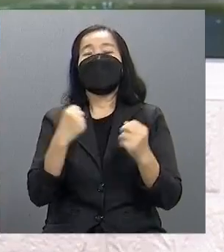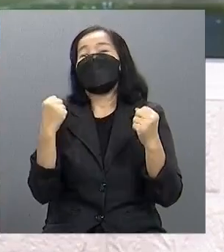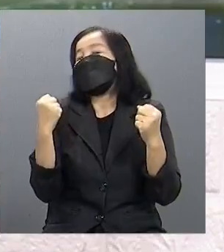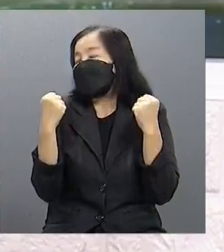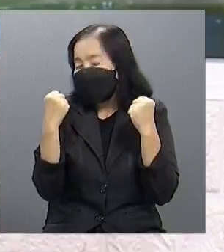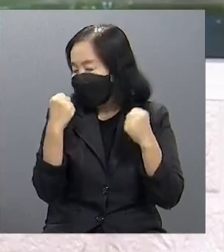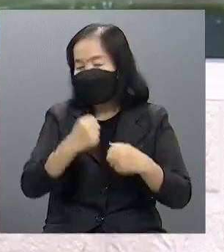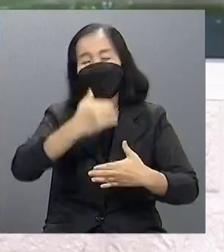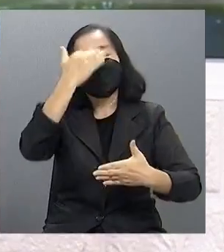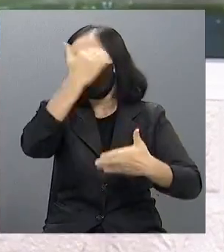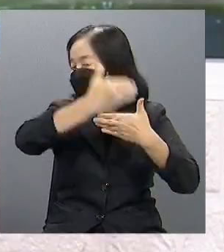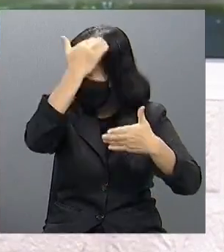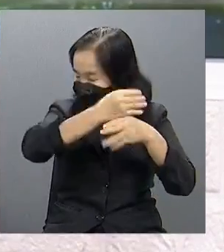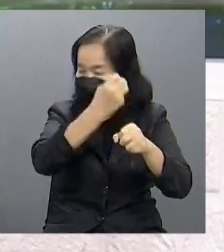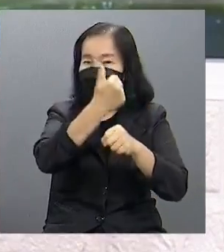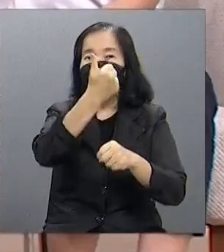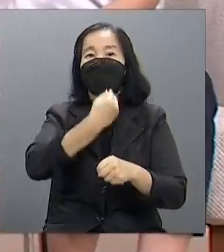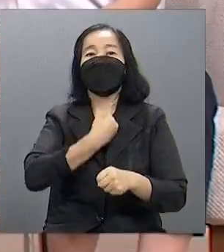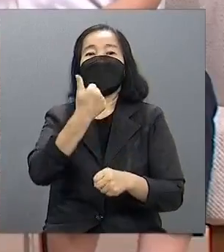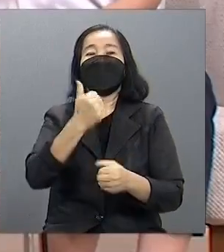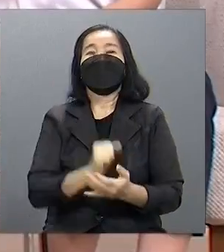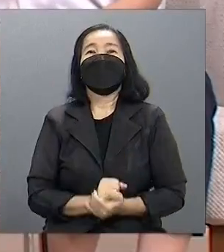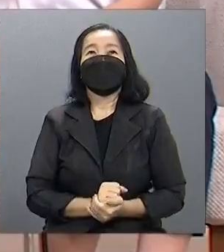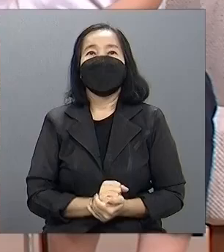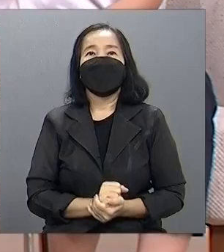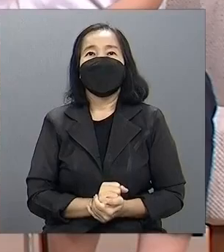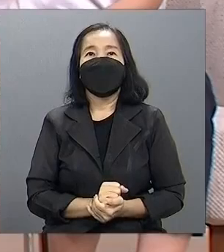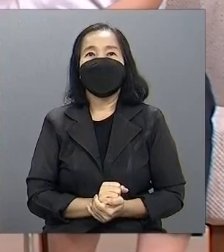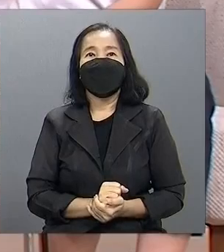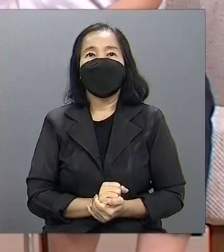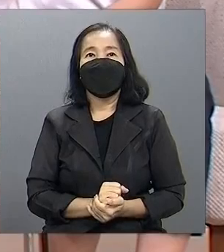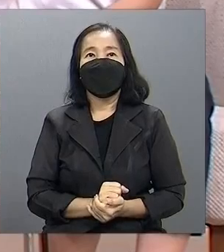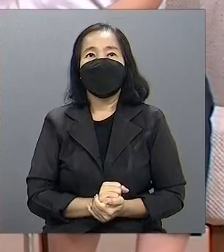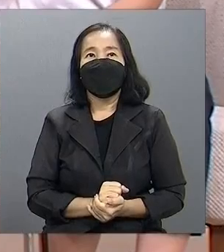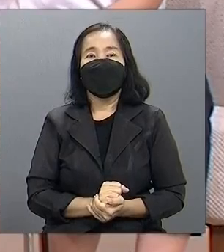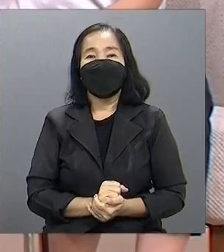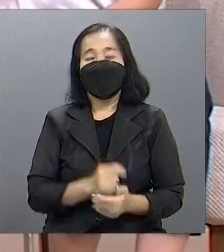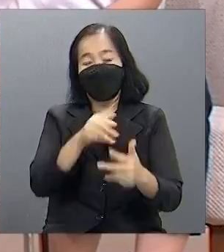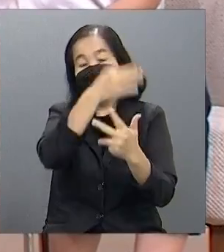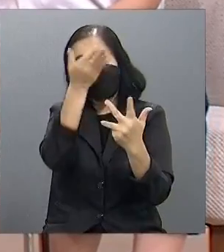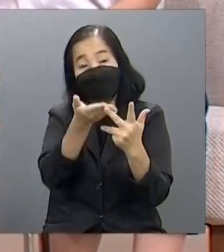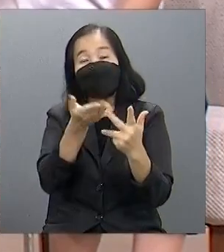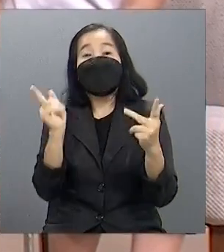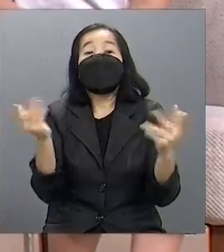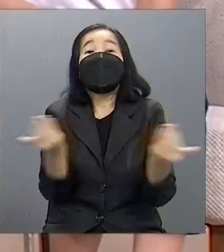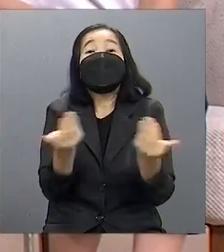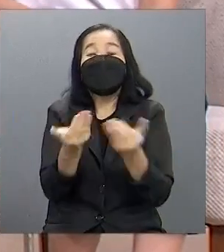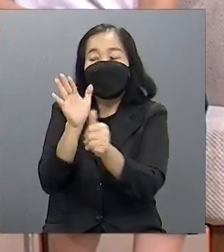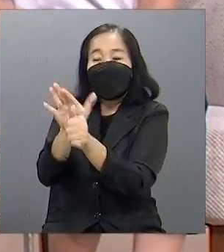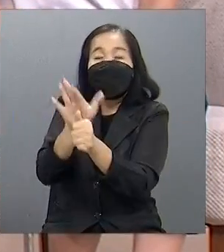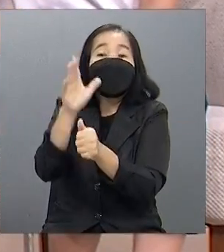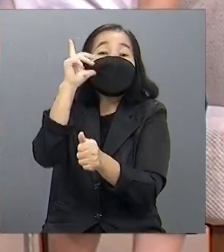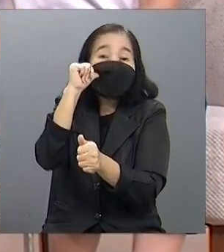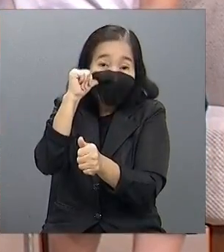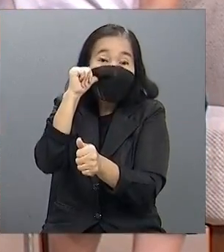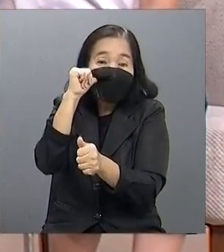เป็น ค่ะโอ้นี่ถามน้องเอิร์ธบ้างดีกว่าวันนี้น้องเอิร์ธต้องมารับบทเป็นลูกที่ต้องดูแลคุณแม่ที่เป็นอัลไซเมอร์ใช่ไหมคะเรา